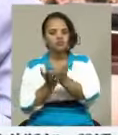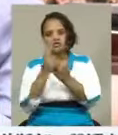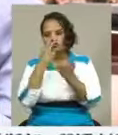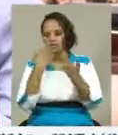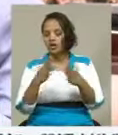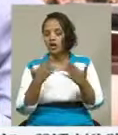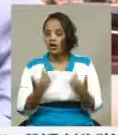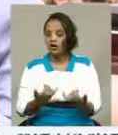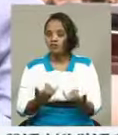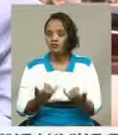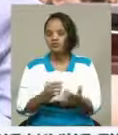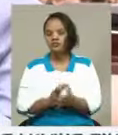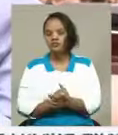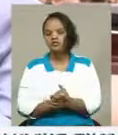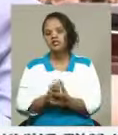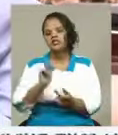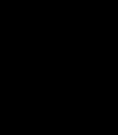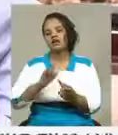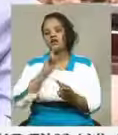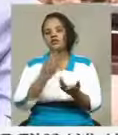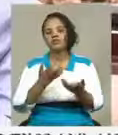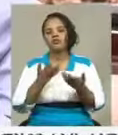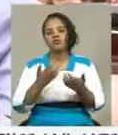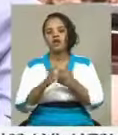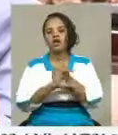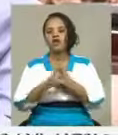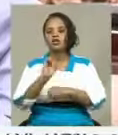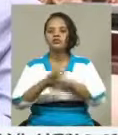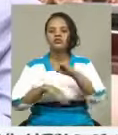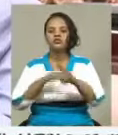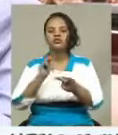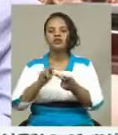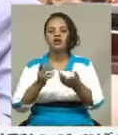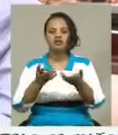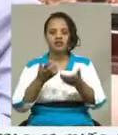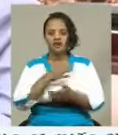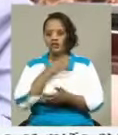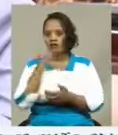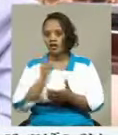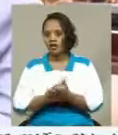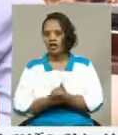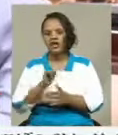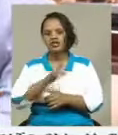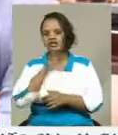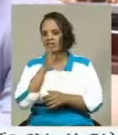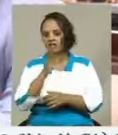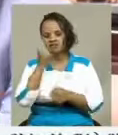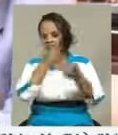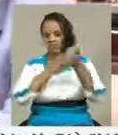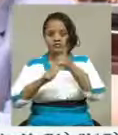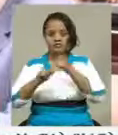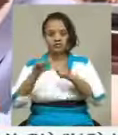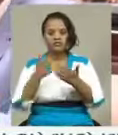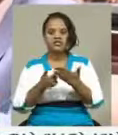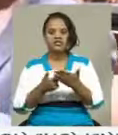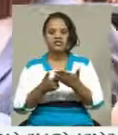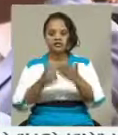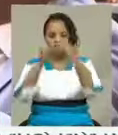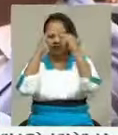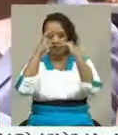ታይቷል። አሁንም ይሄ እንዲሳካ ነው የሚፈልገው፣ በሀገራዊ ምክክሩ እንዲሳካ ነው የሚፈልገው እና አላስፈላጊ መጠራጠሮችን ግን በእንደዚህ